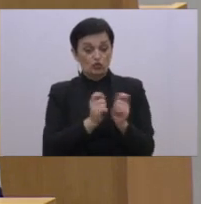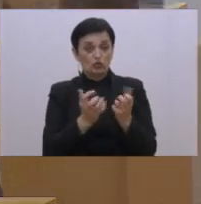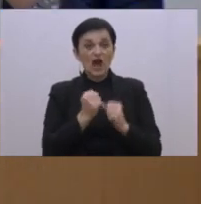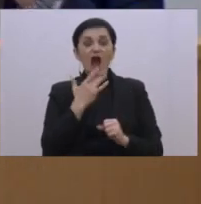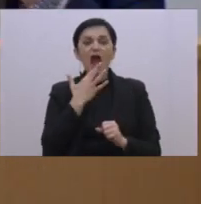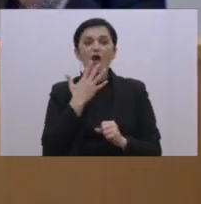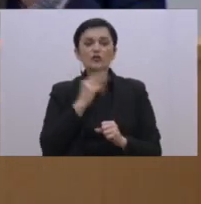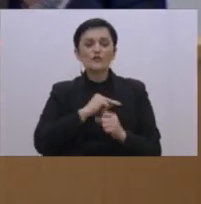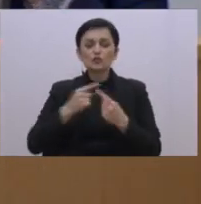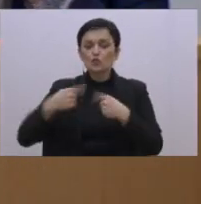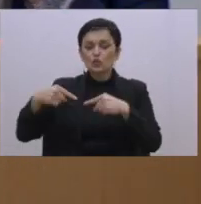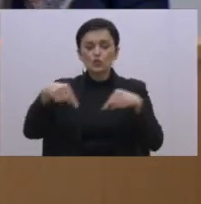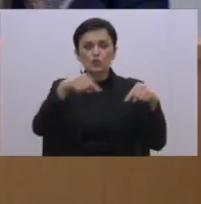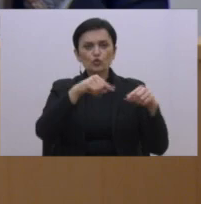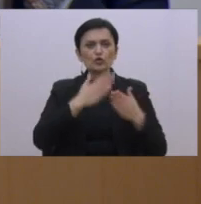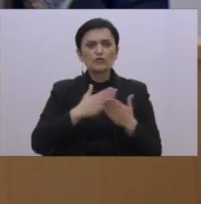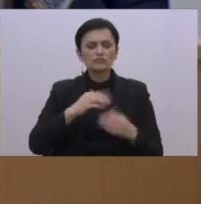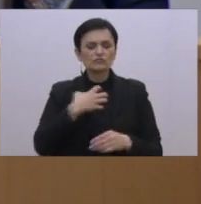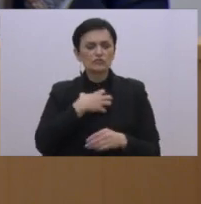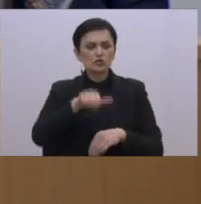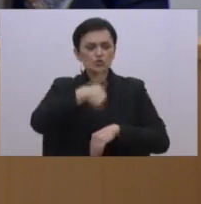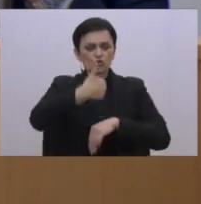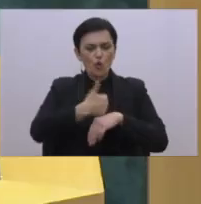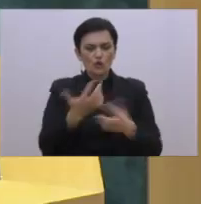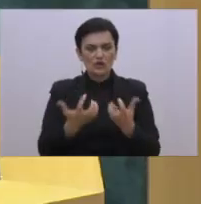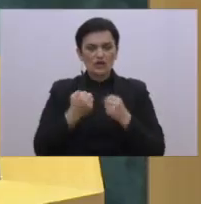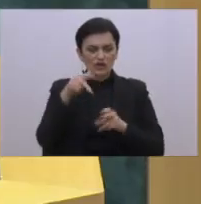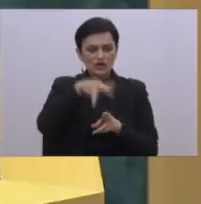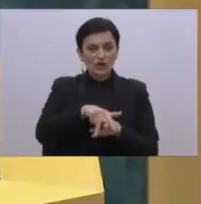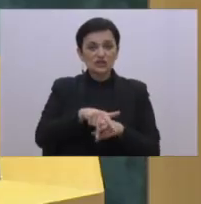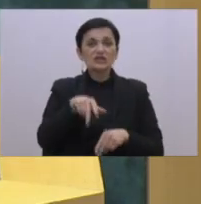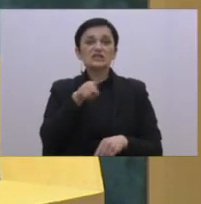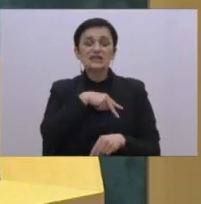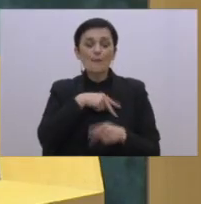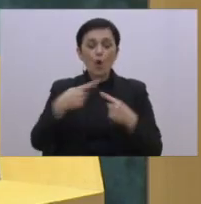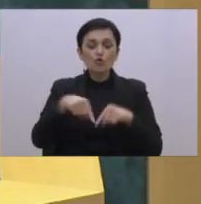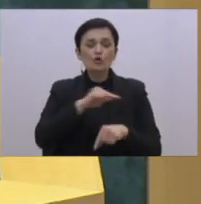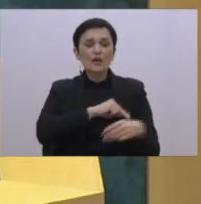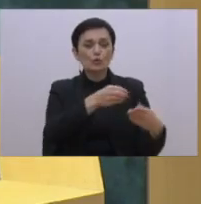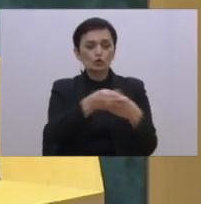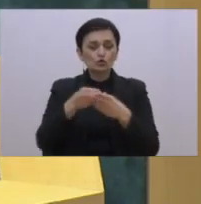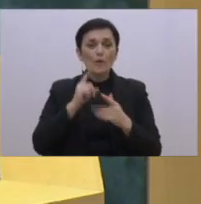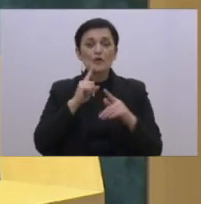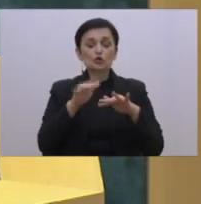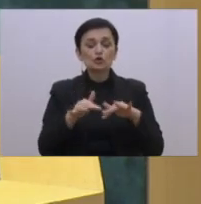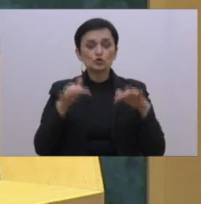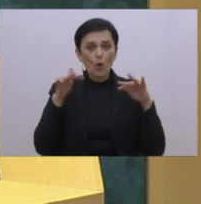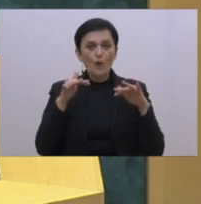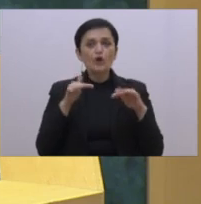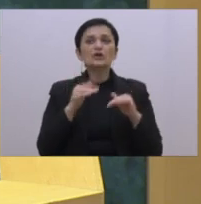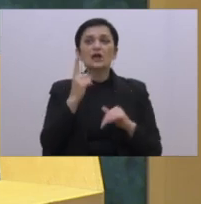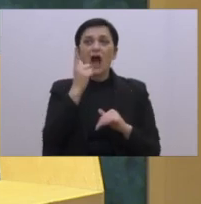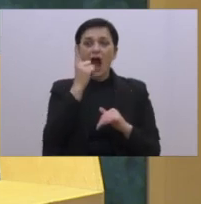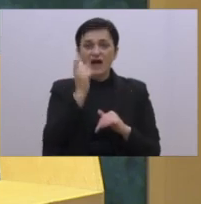ეროვნულ ინსტიტუტებს შორის ფლაგმანის როლი ითვისთა. საპარლამენტო კომიტეტებში, სამუშაო ჯგუფებში და პლენარულ სხდომებში მოხერხდა